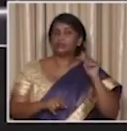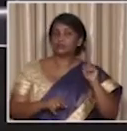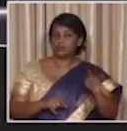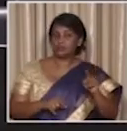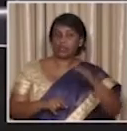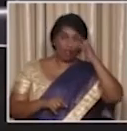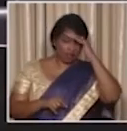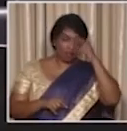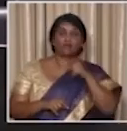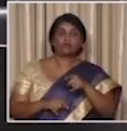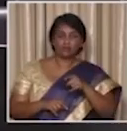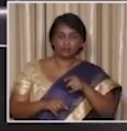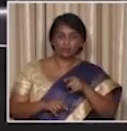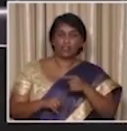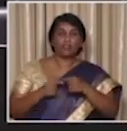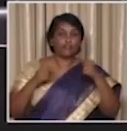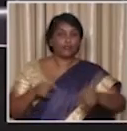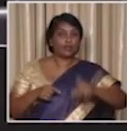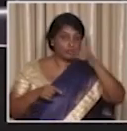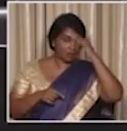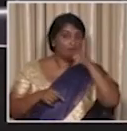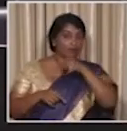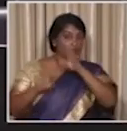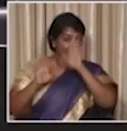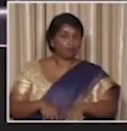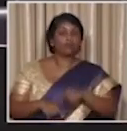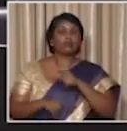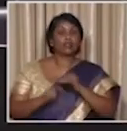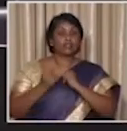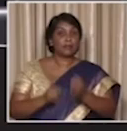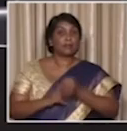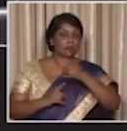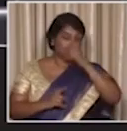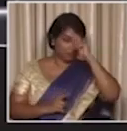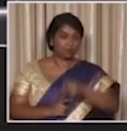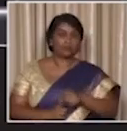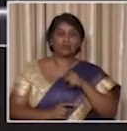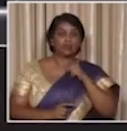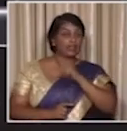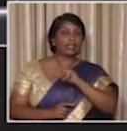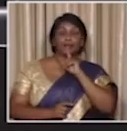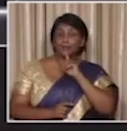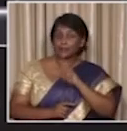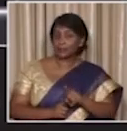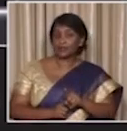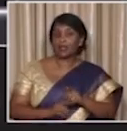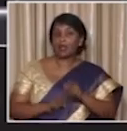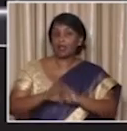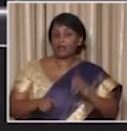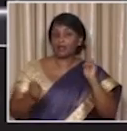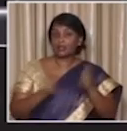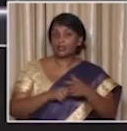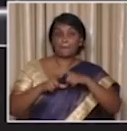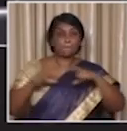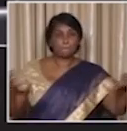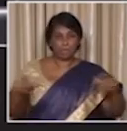ඔබතුමාගේ නායකතුමා විපක්ෂ නායකතුමා ඔය ඉන්න අද සජිත් ප්‍රේමදාස මැතිතුමා දැන් තමුන්නාංශ කිව්වේ ළමයිට ක්‍රිකට් බැට්